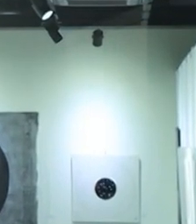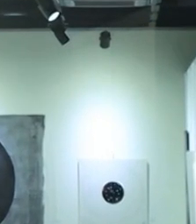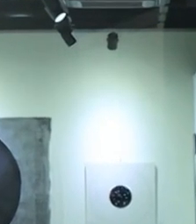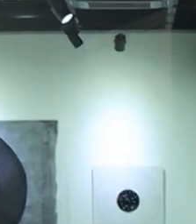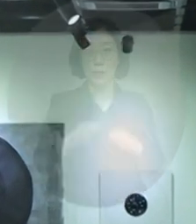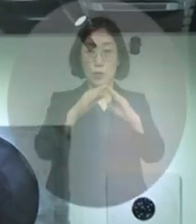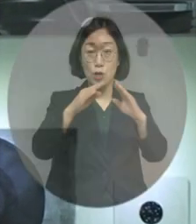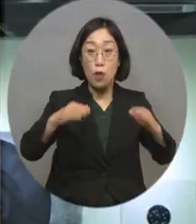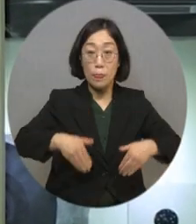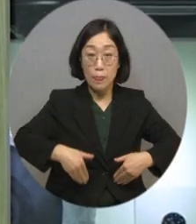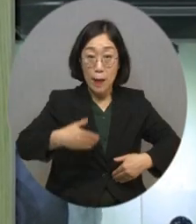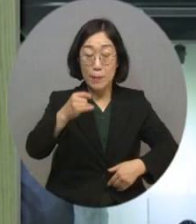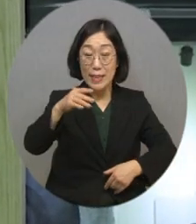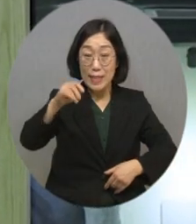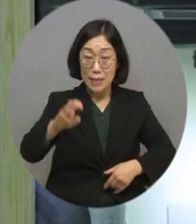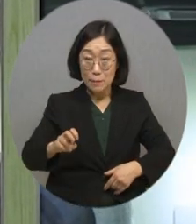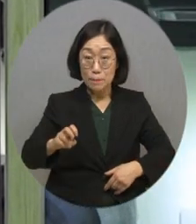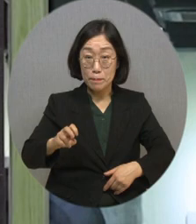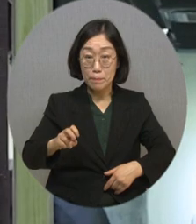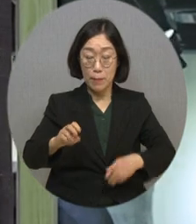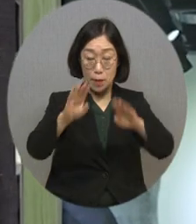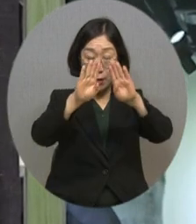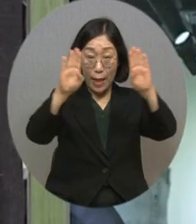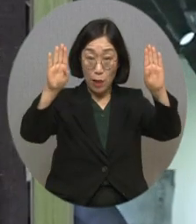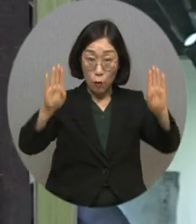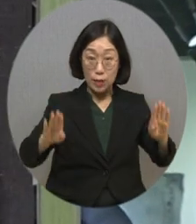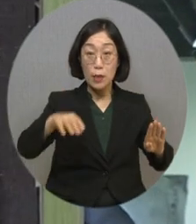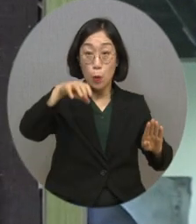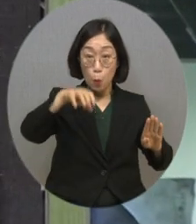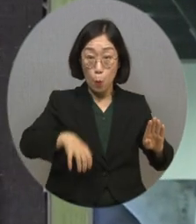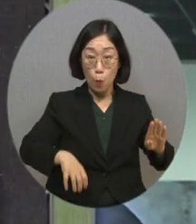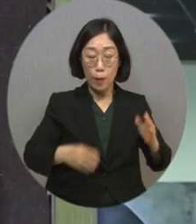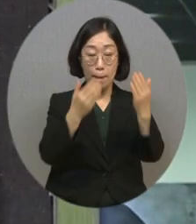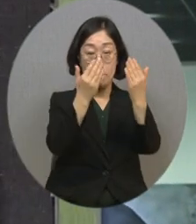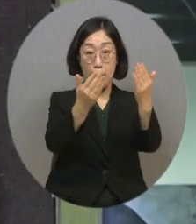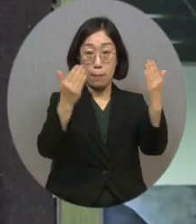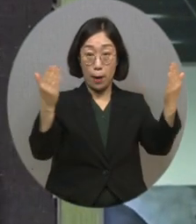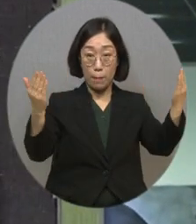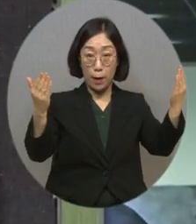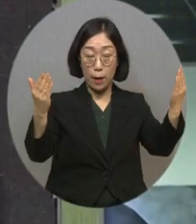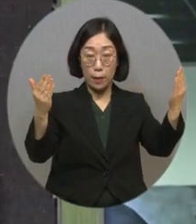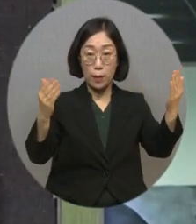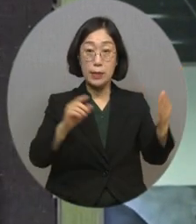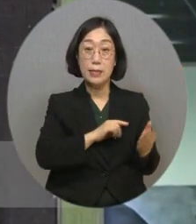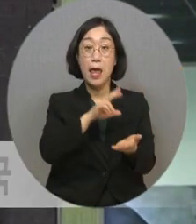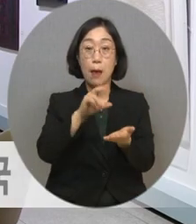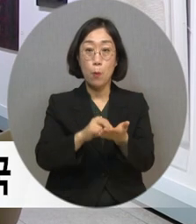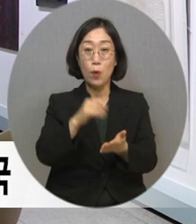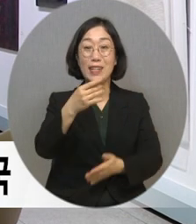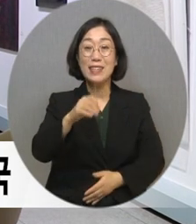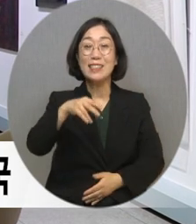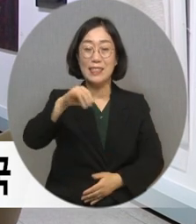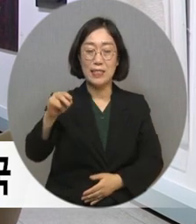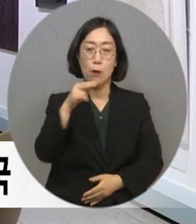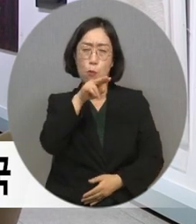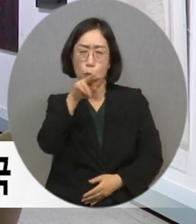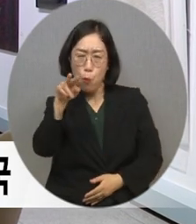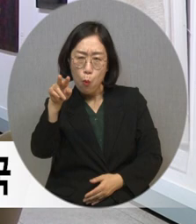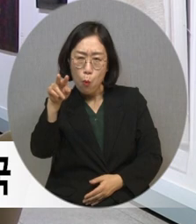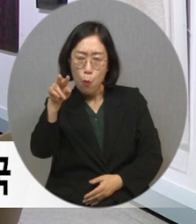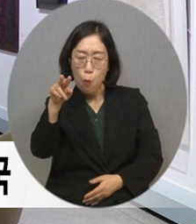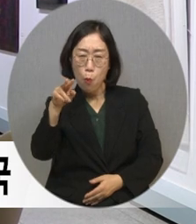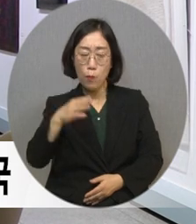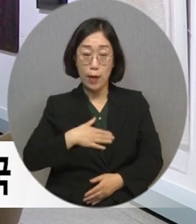전남 무안군 이음 갤러리에서 이뤄진 이번 전시회의 주제는 바로 응시입니다. 응시는 내가